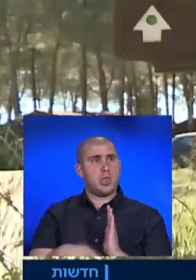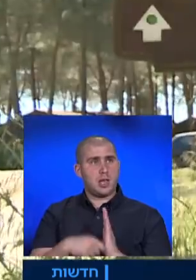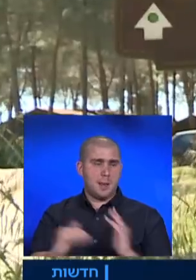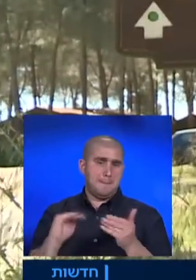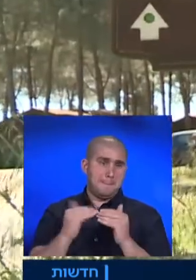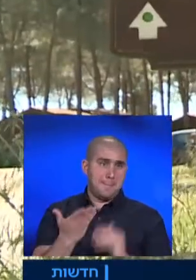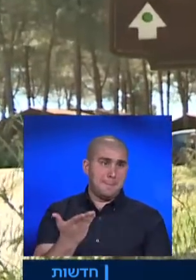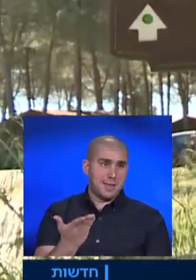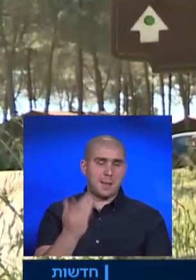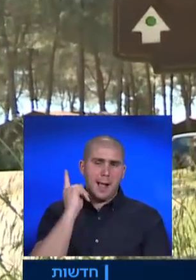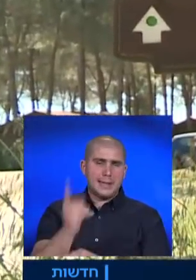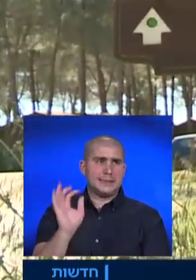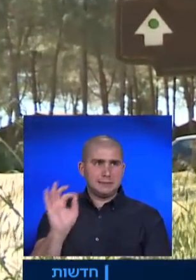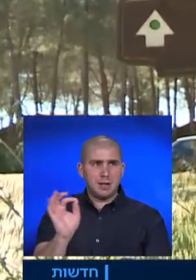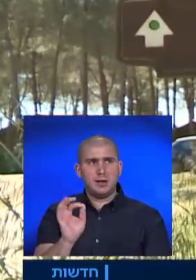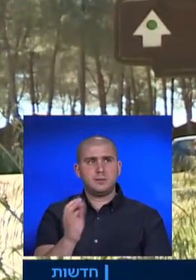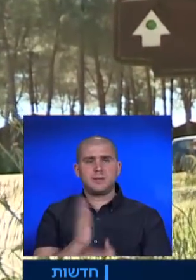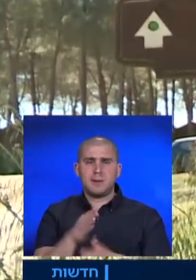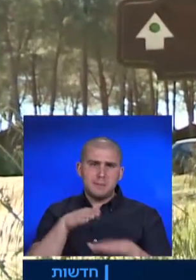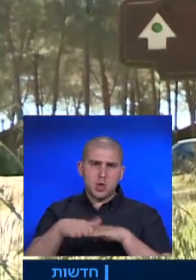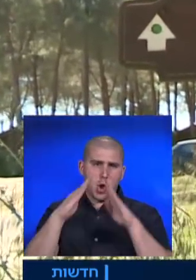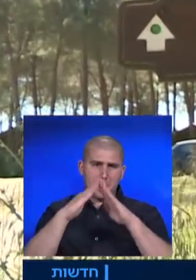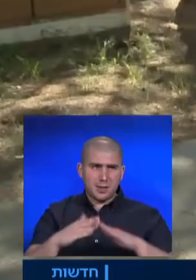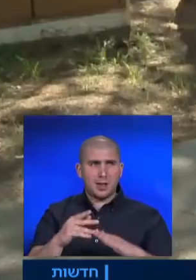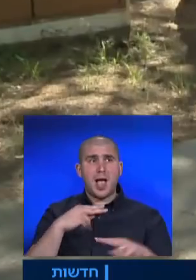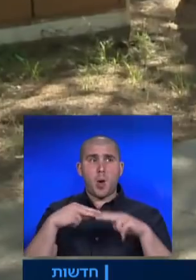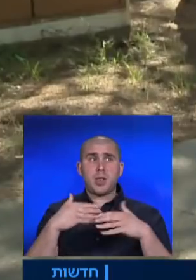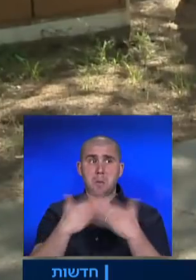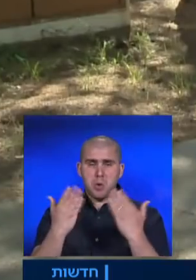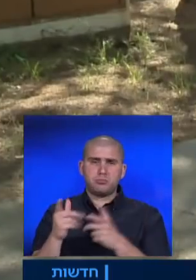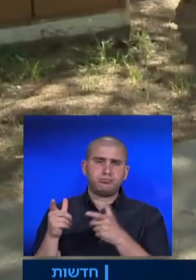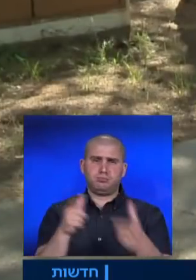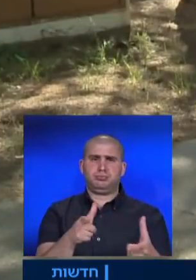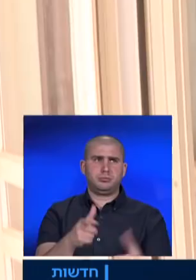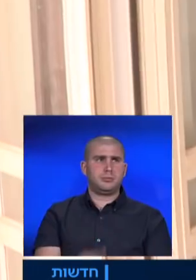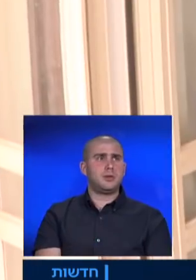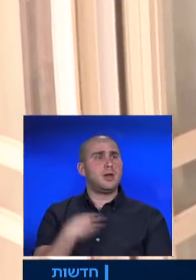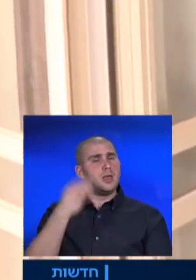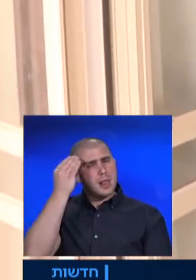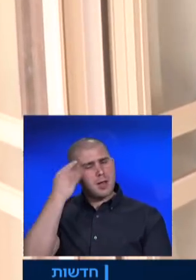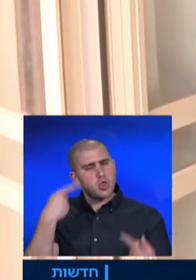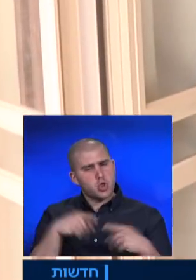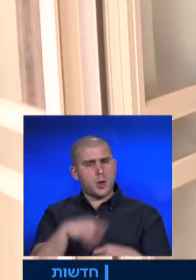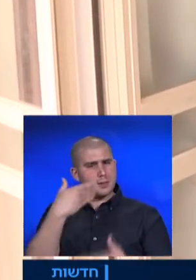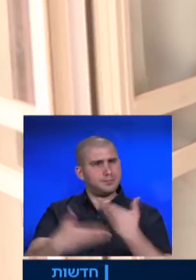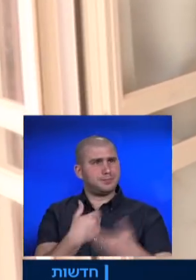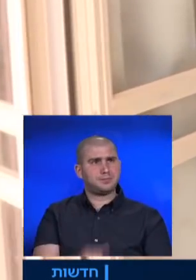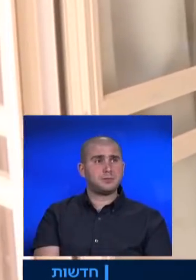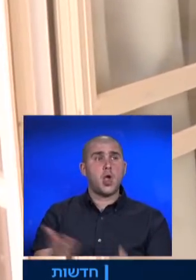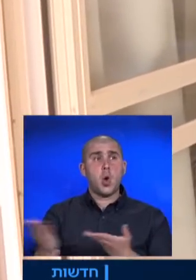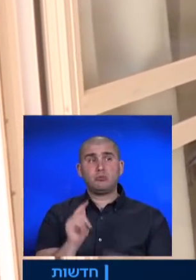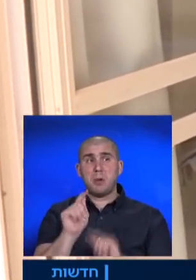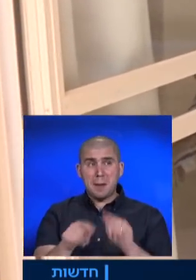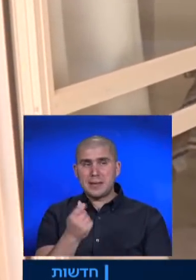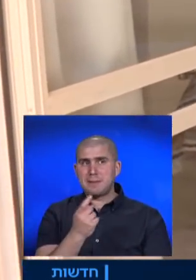להזמנה שלהם ונשים בבקתה. ארוחת הבוקר תוגש לבקתה. נלמד את זה תוך כדי. אנו אורחים שמגיעים כמעט ולא צריכים